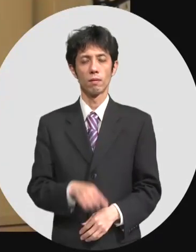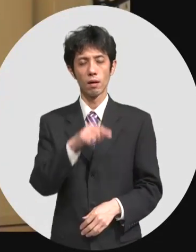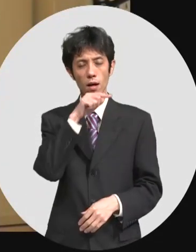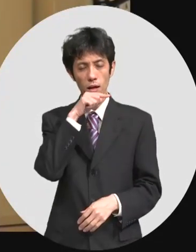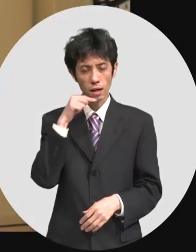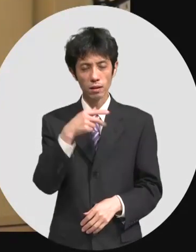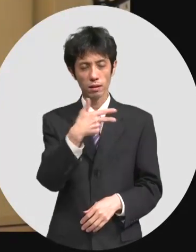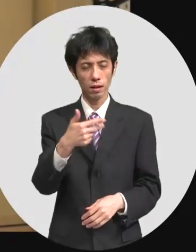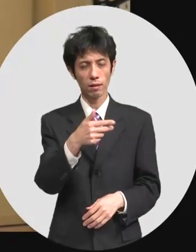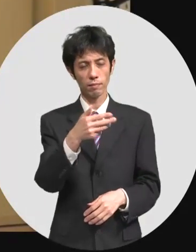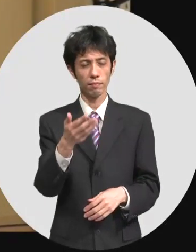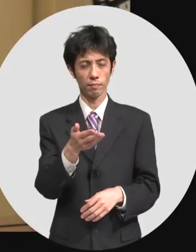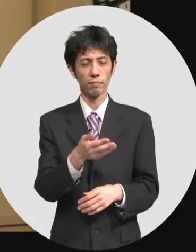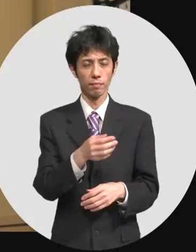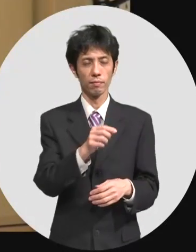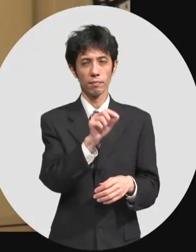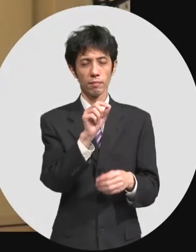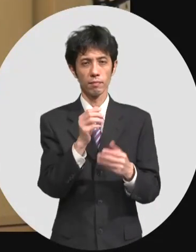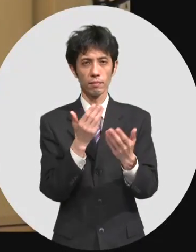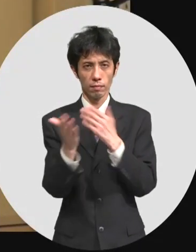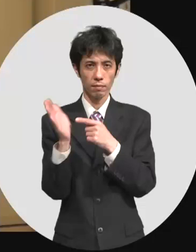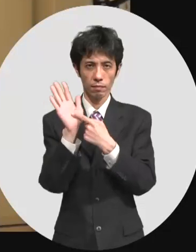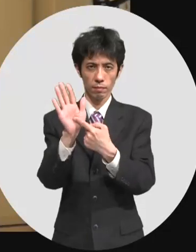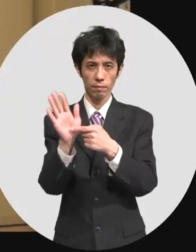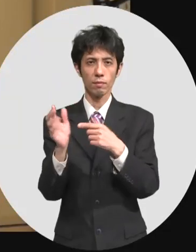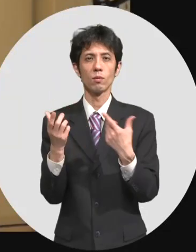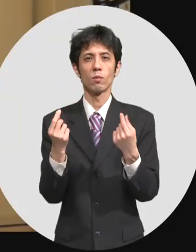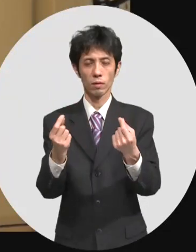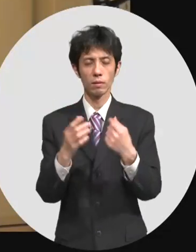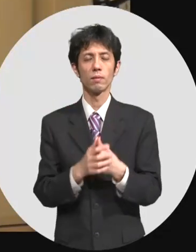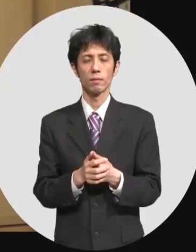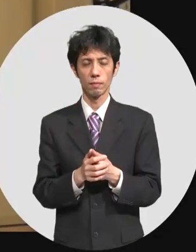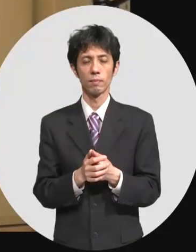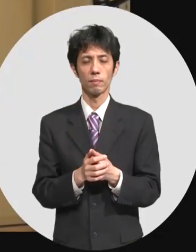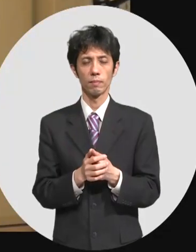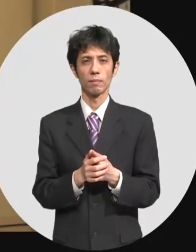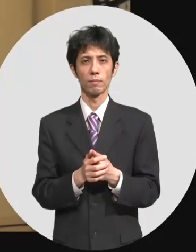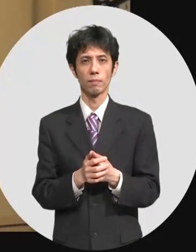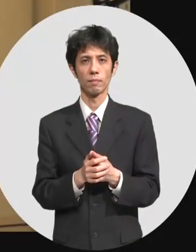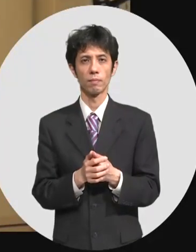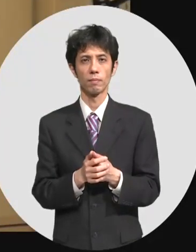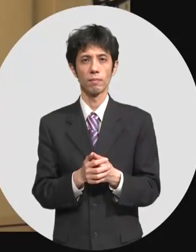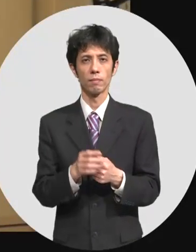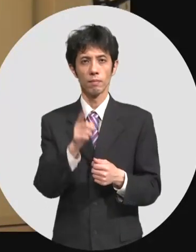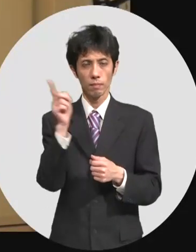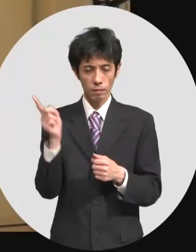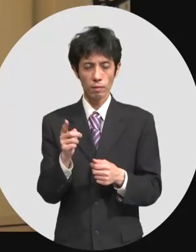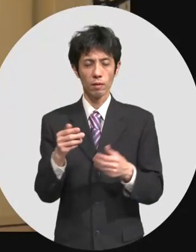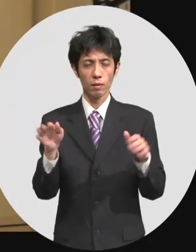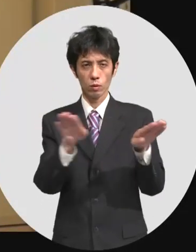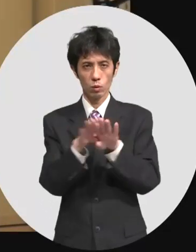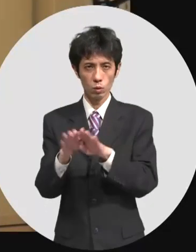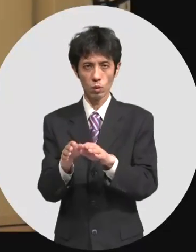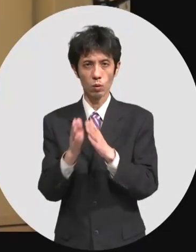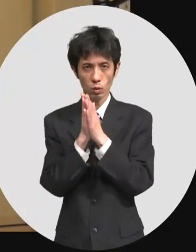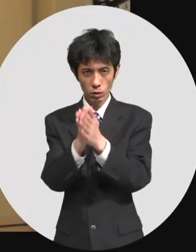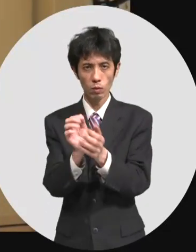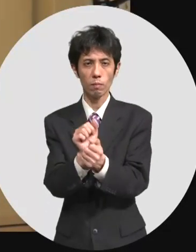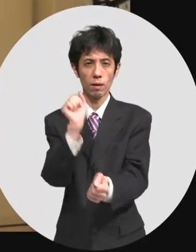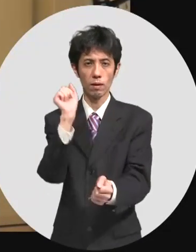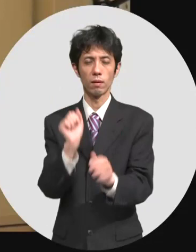赤い字で強調しておりますけれども、以下の施設については休業要請を解除する